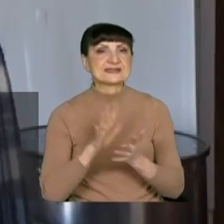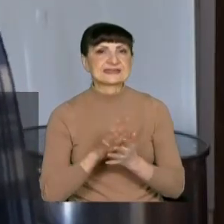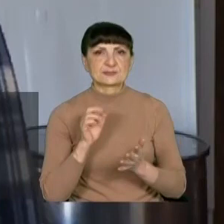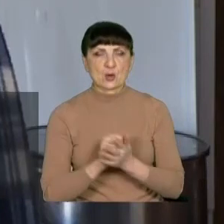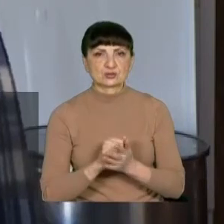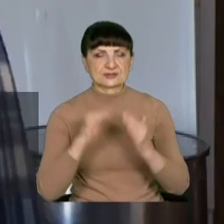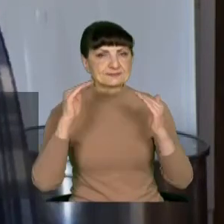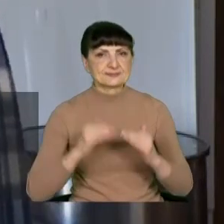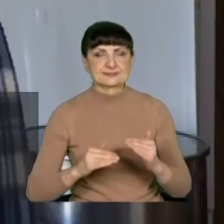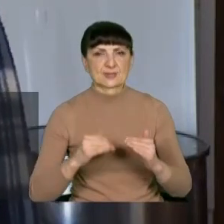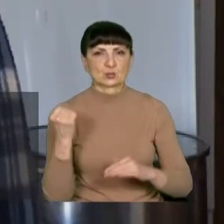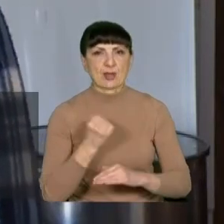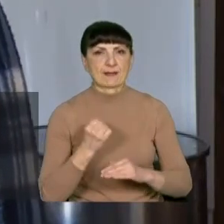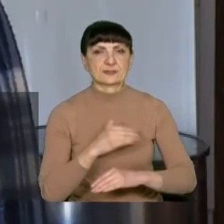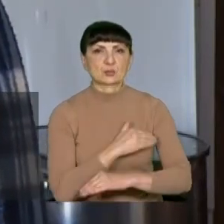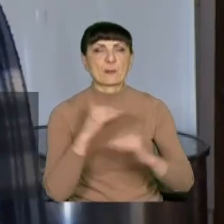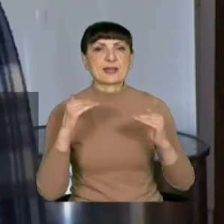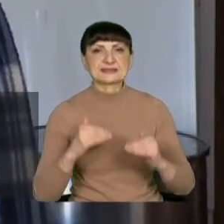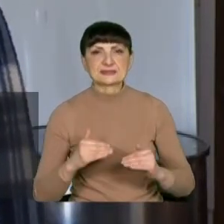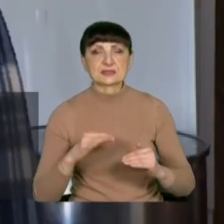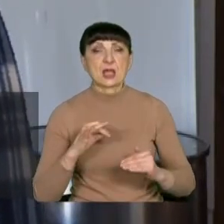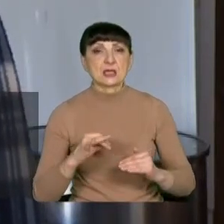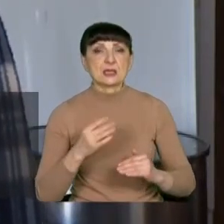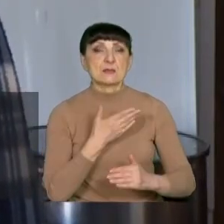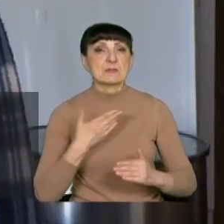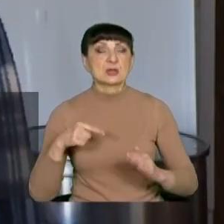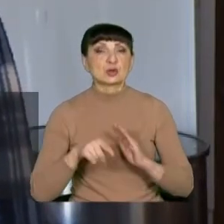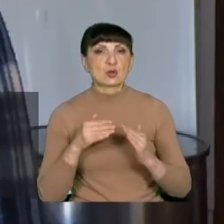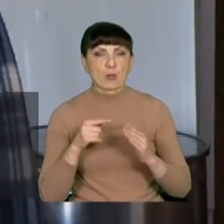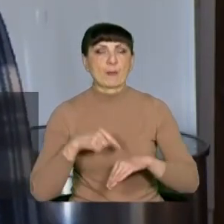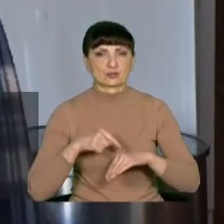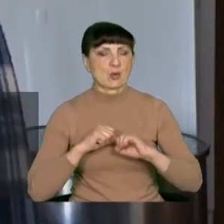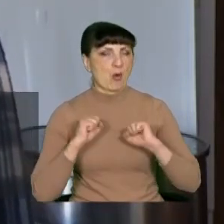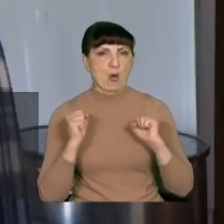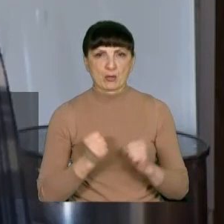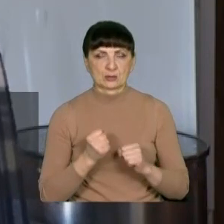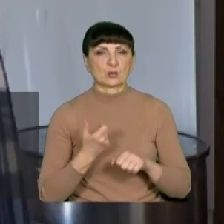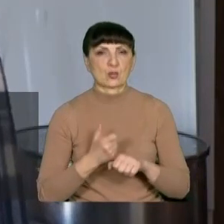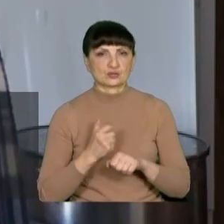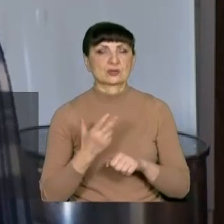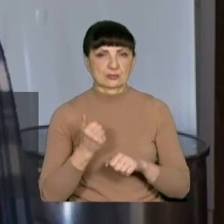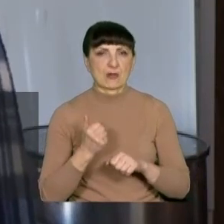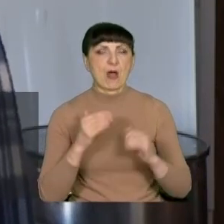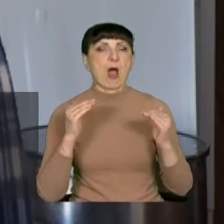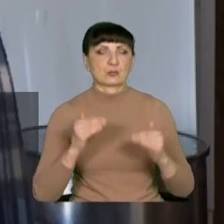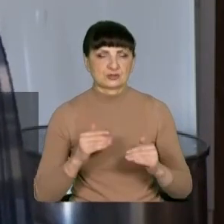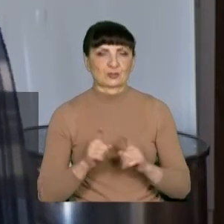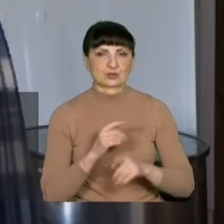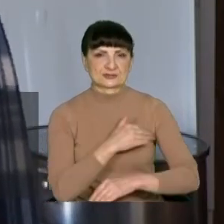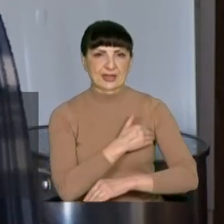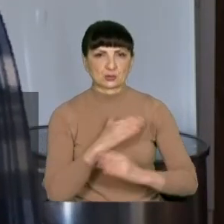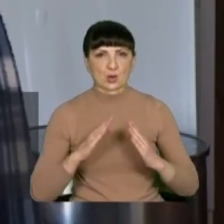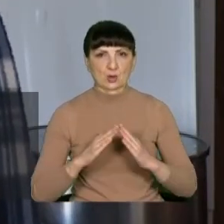температура понизилась на улице, и мы прямо дома тоже почувствовали, у нас тоже градусы опустились.